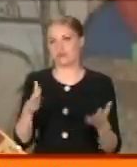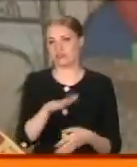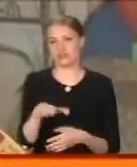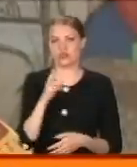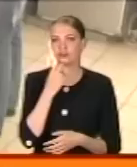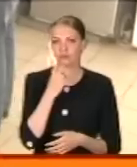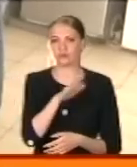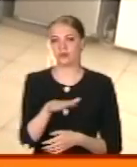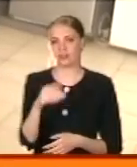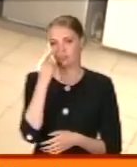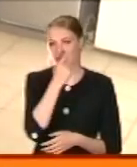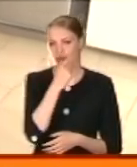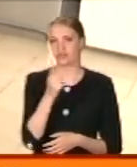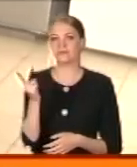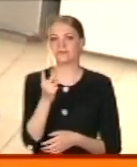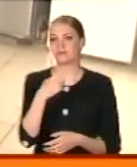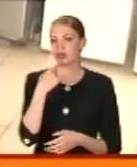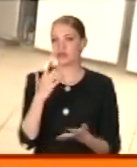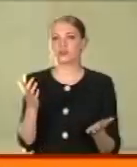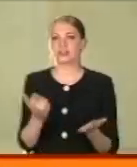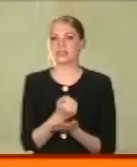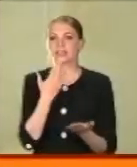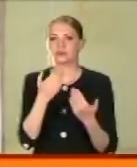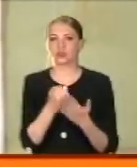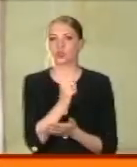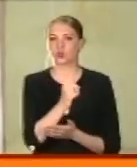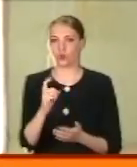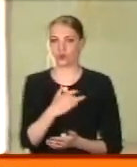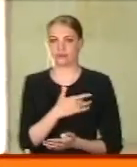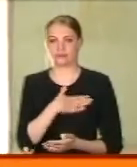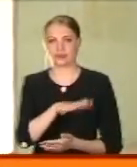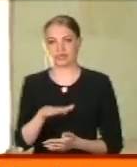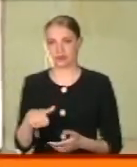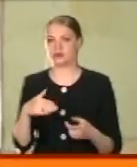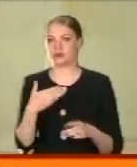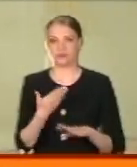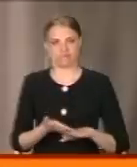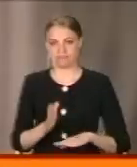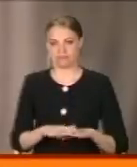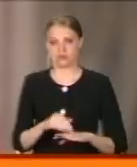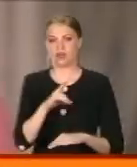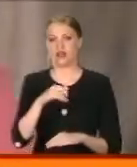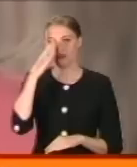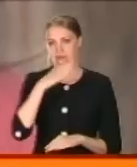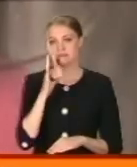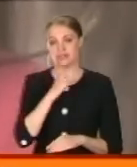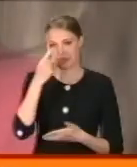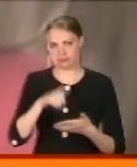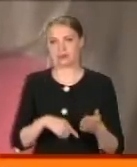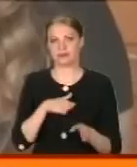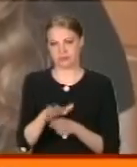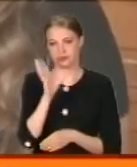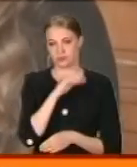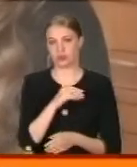посмішки, дитячі очі. Ігор та Тамара кажуть, знайти підхід до кожного з названих дітей – справа не з легких. Та батьки певні –